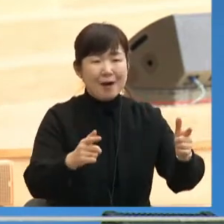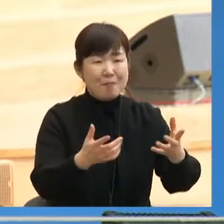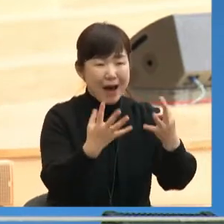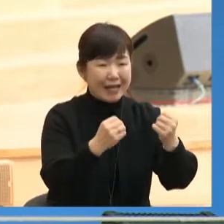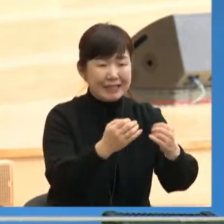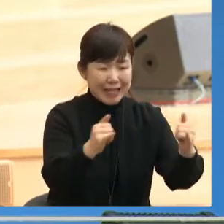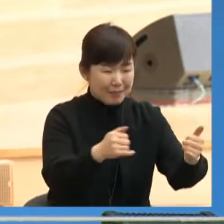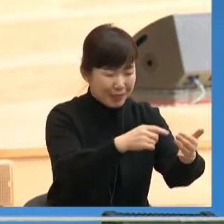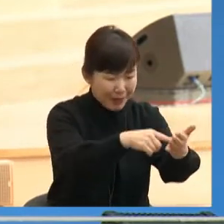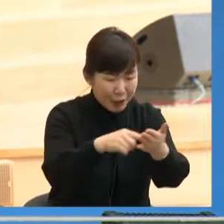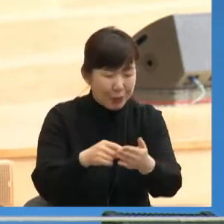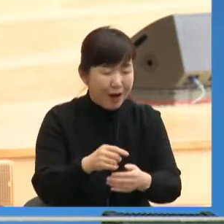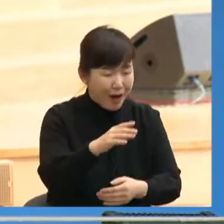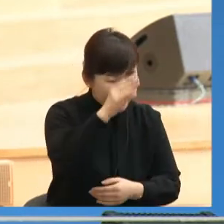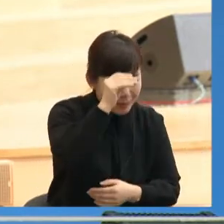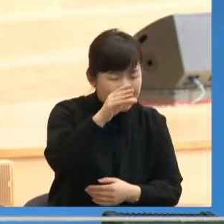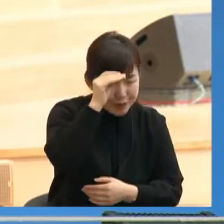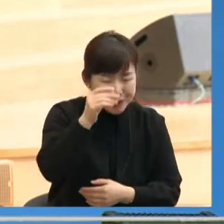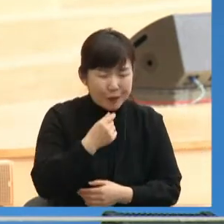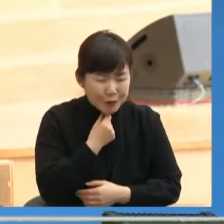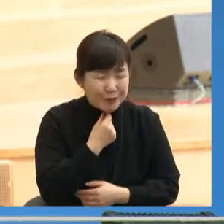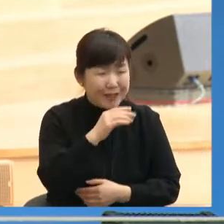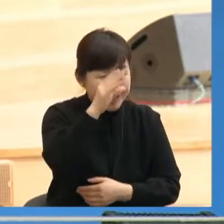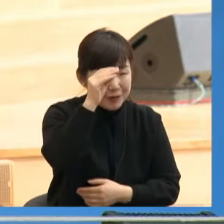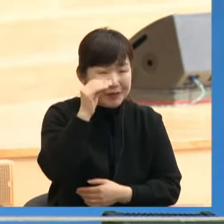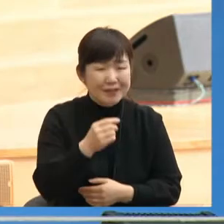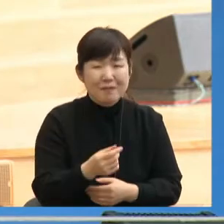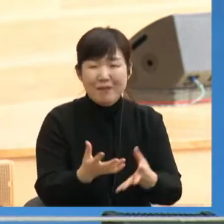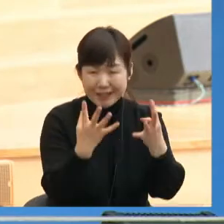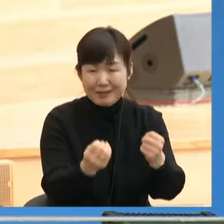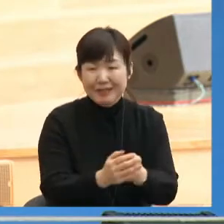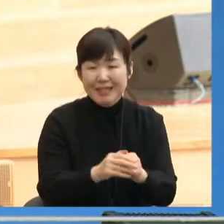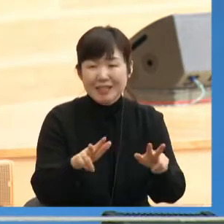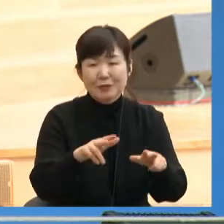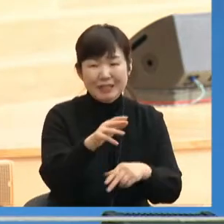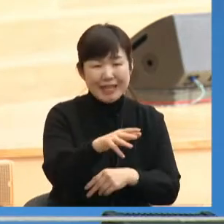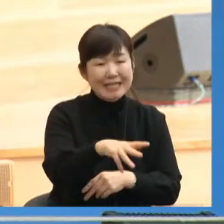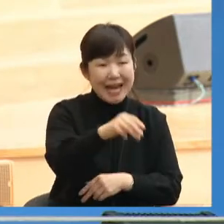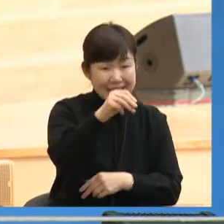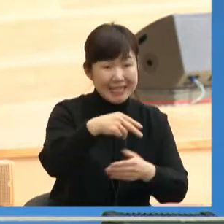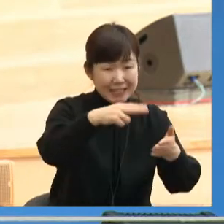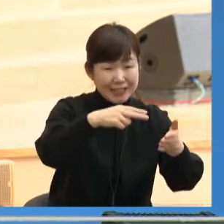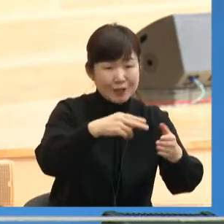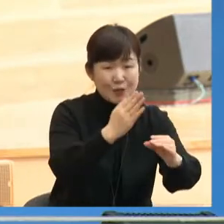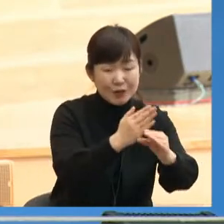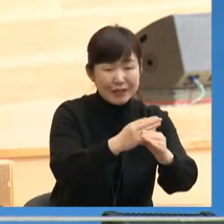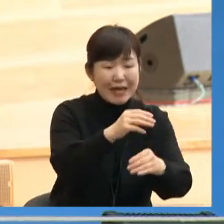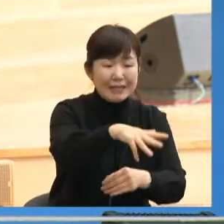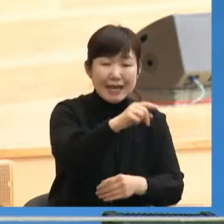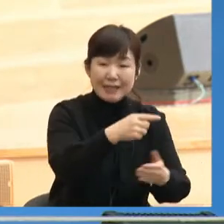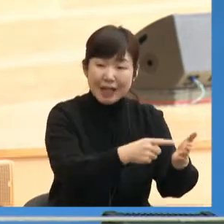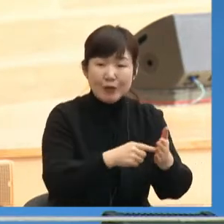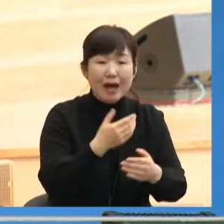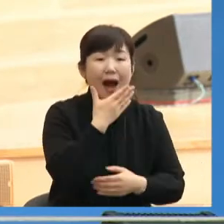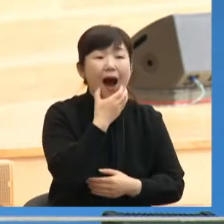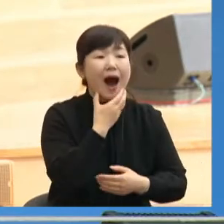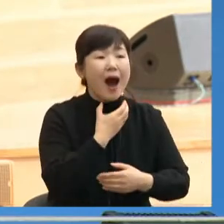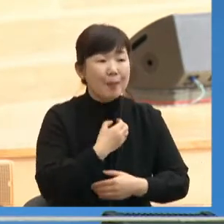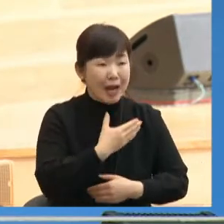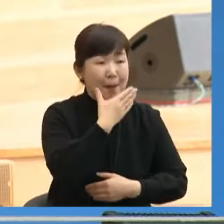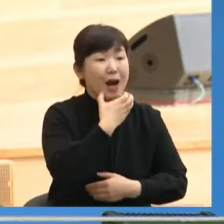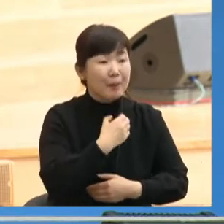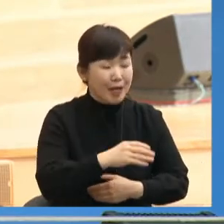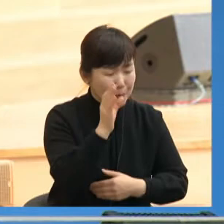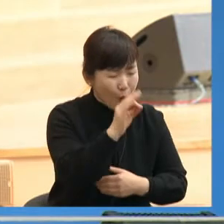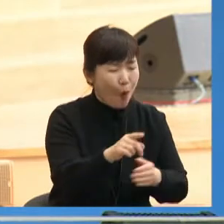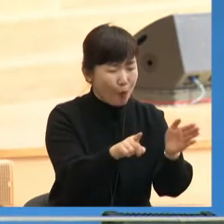싶을 때가 있죠. 지금 10년이 되어서 창세기를 읽고 계시지 않습니까? 창세기에 나오는 아브라함을 보면서, 그의